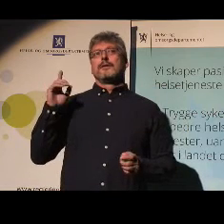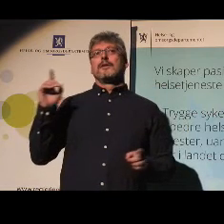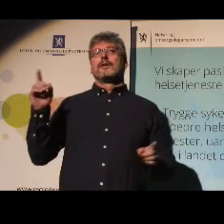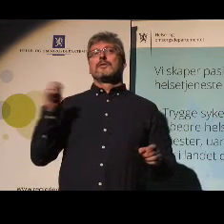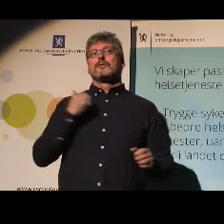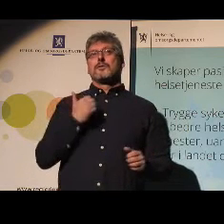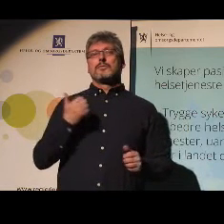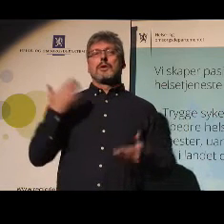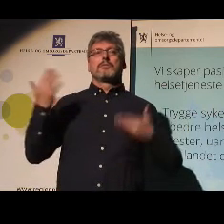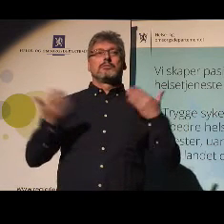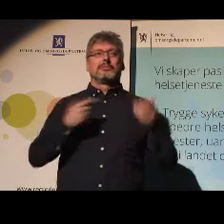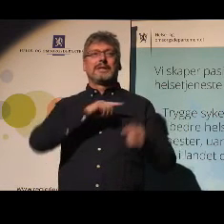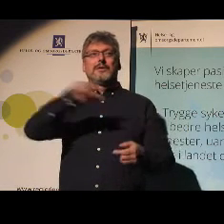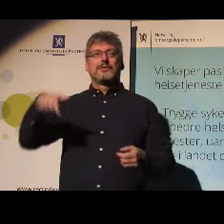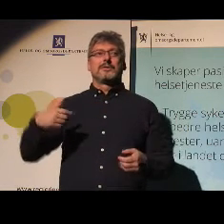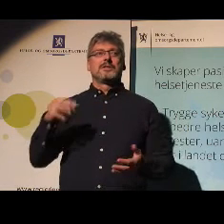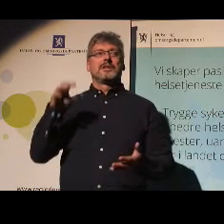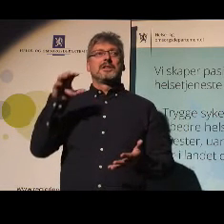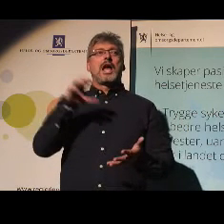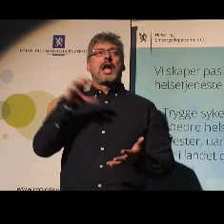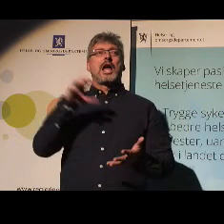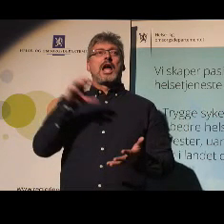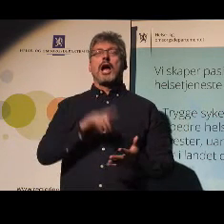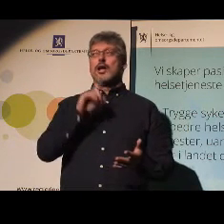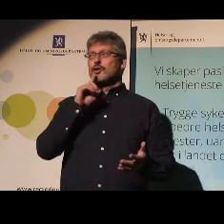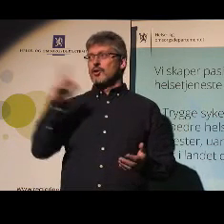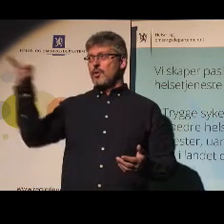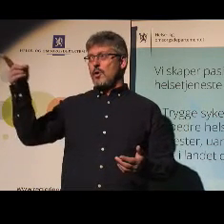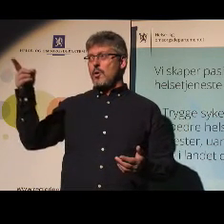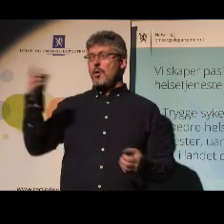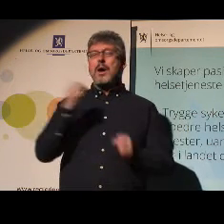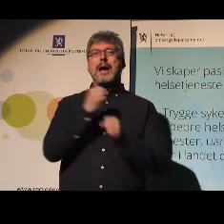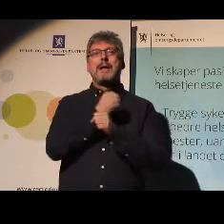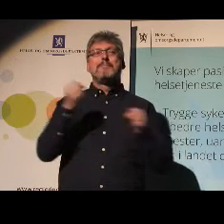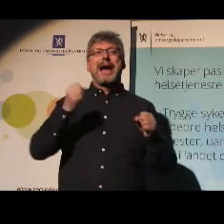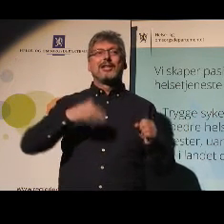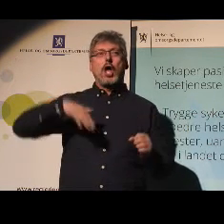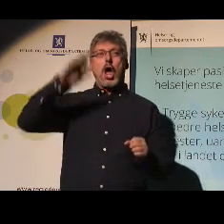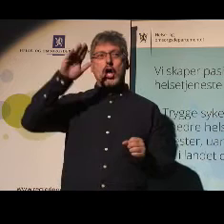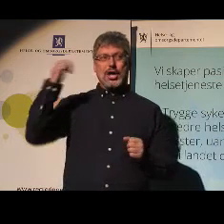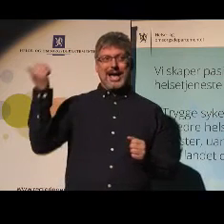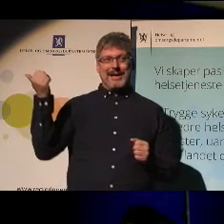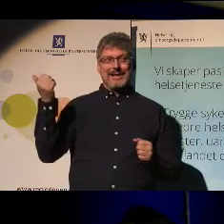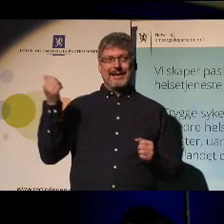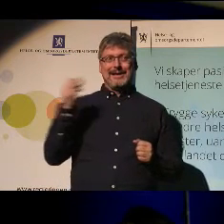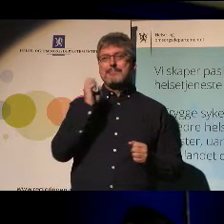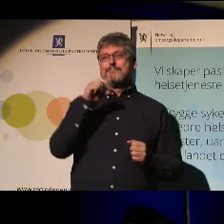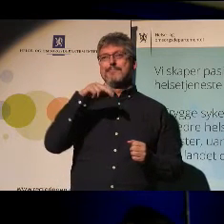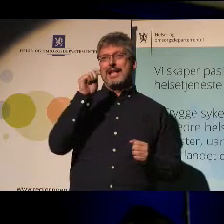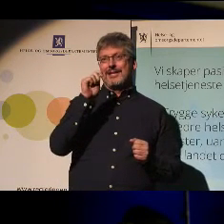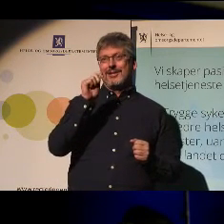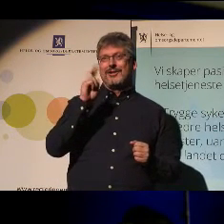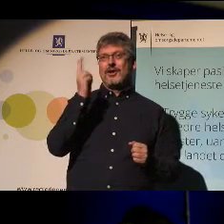som skal snakke til oss statsråd Bent Høie. Velkommen, statsråd.